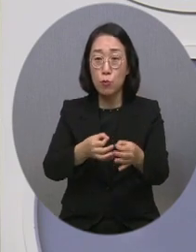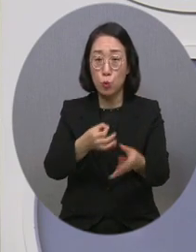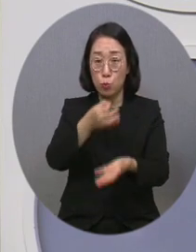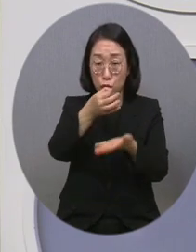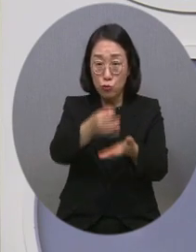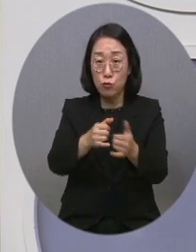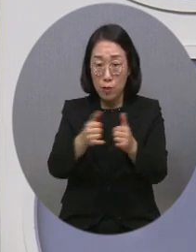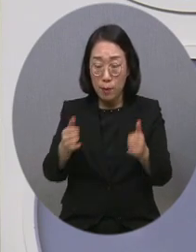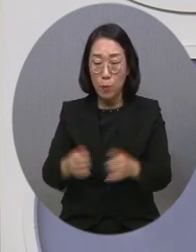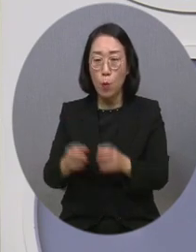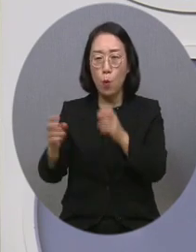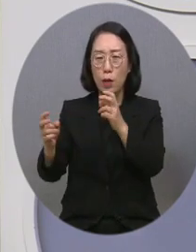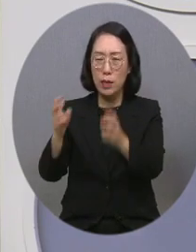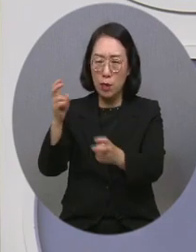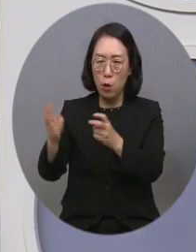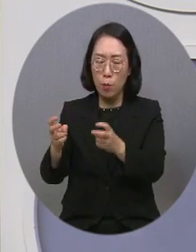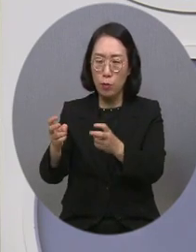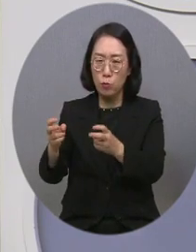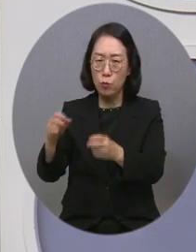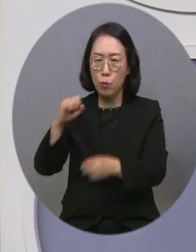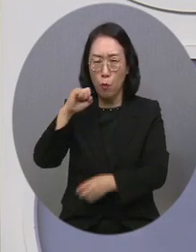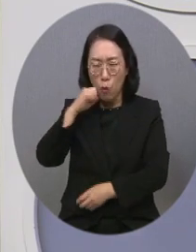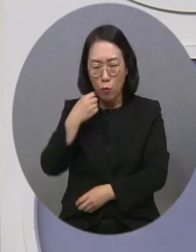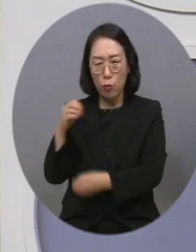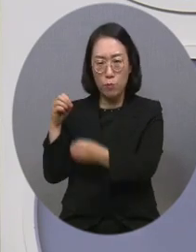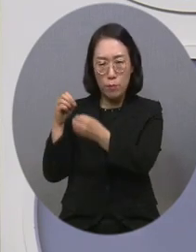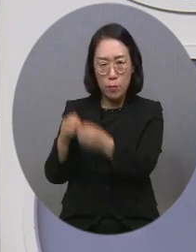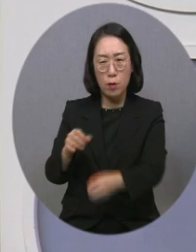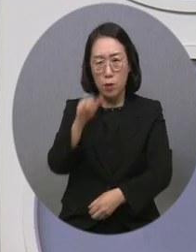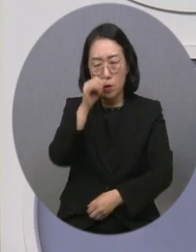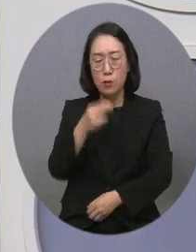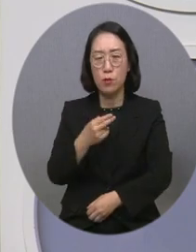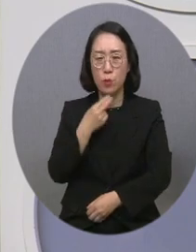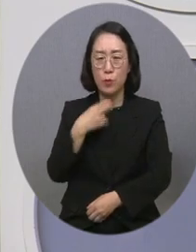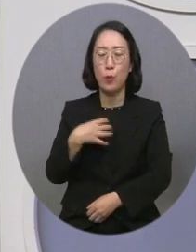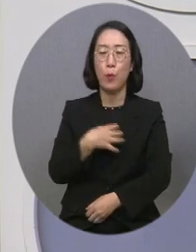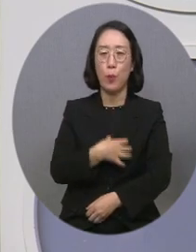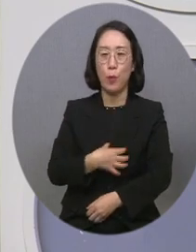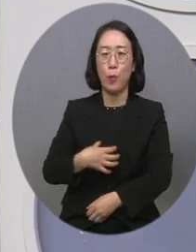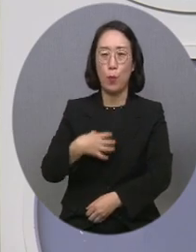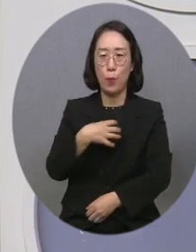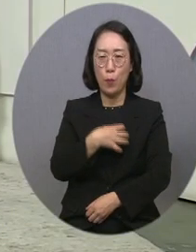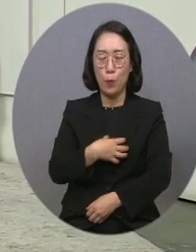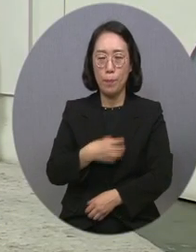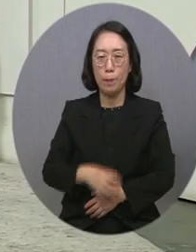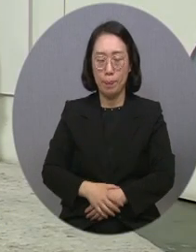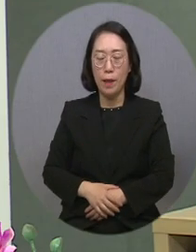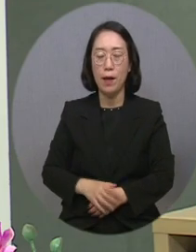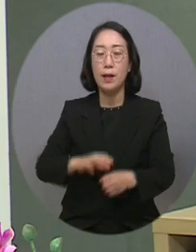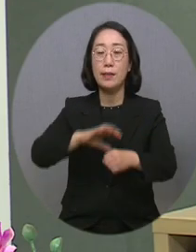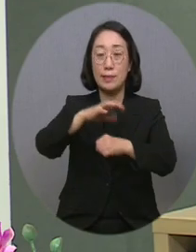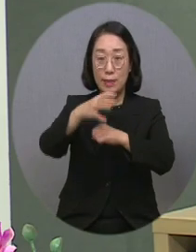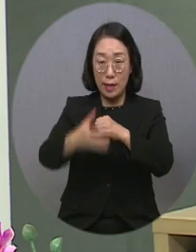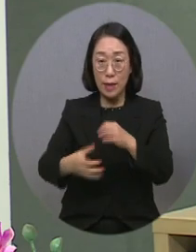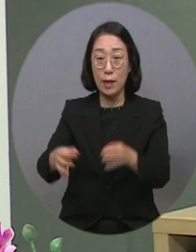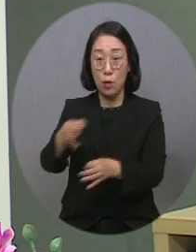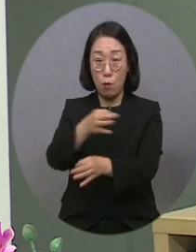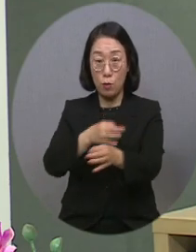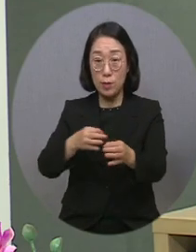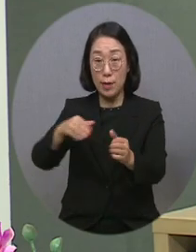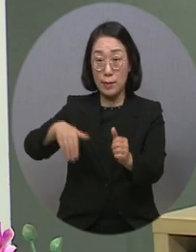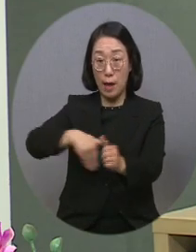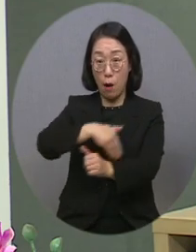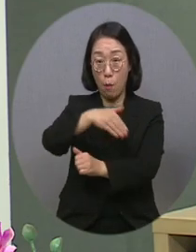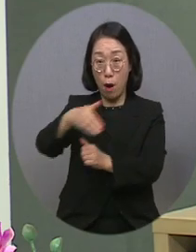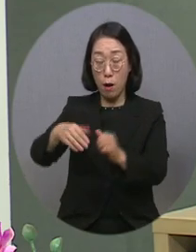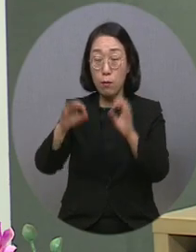기업에 조금은 영향을 주지 않을까 이제 그런 염려도 많이 돼서 세계적인 경제 추세나 여러 가지 상황으로